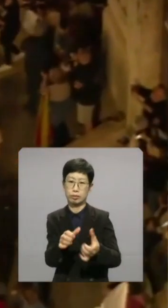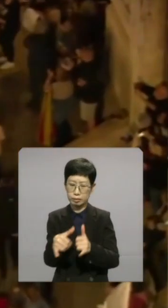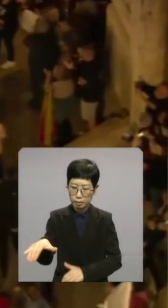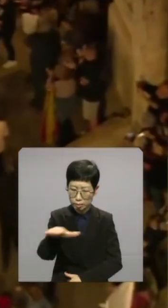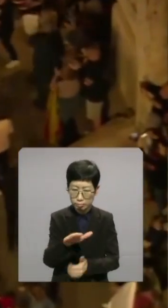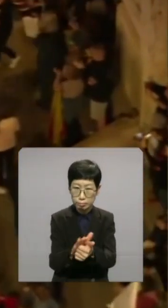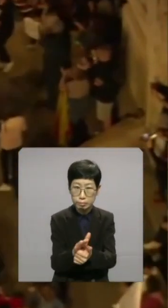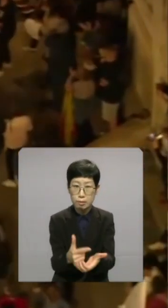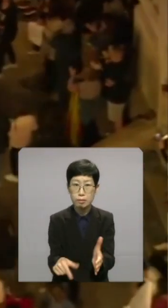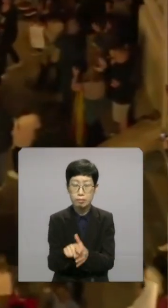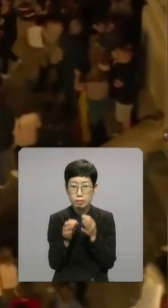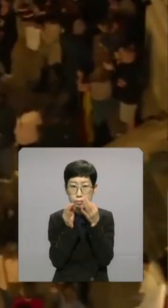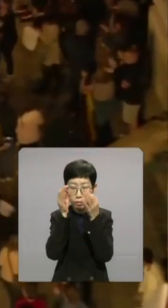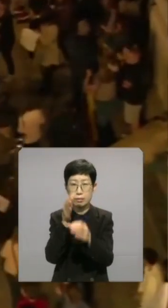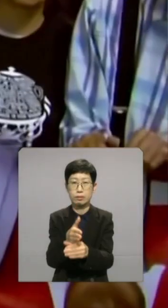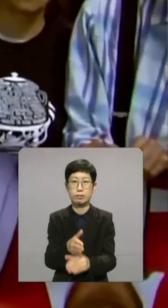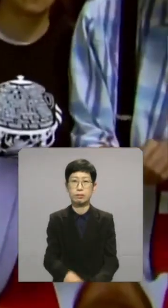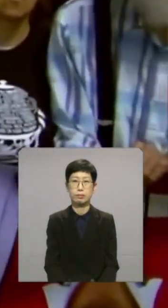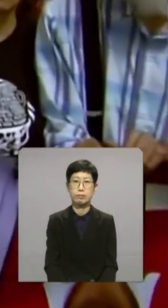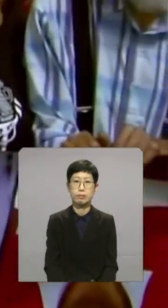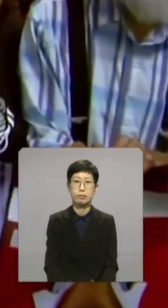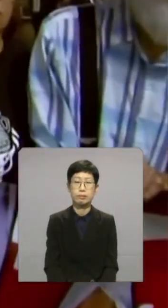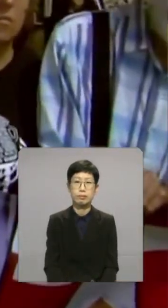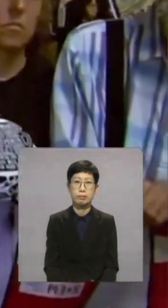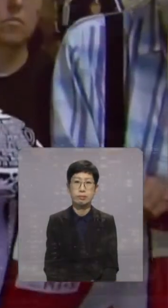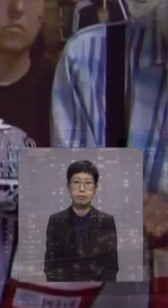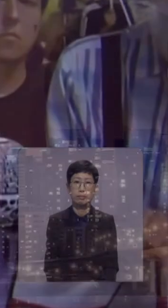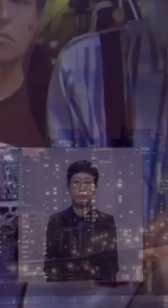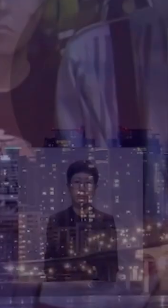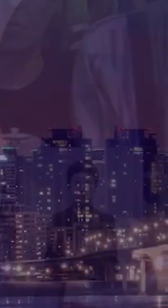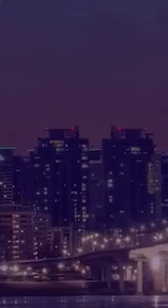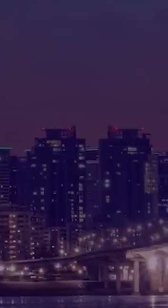민심을 달래기 위해 애를 쓰고 있습니다. 월드뉴스 윤서영입니다.